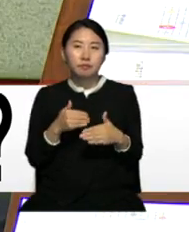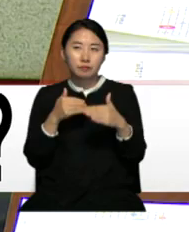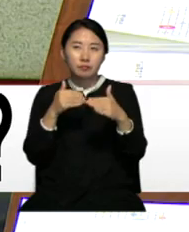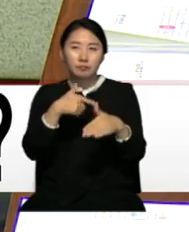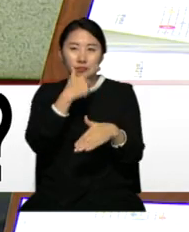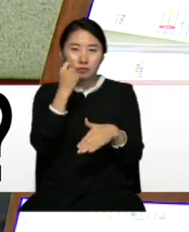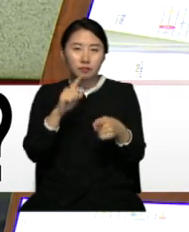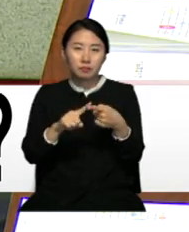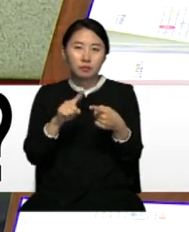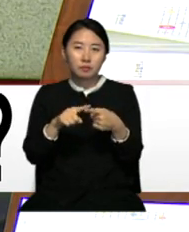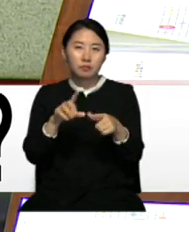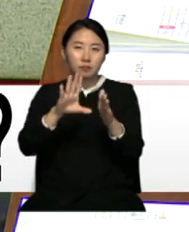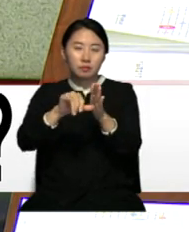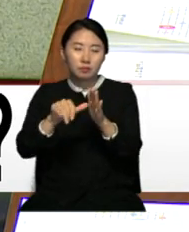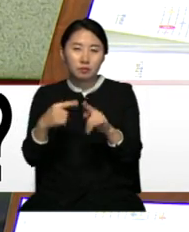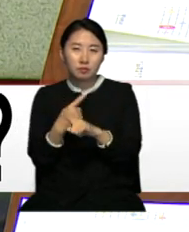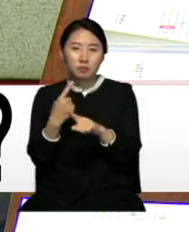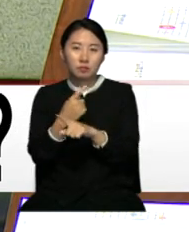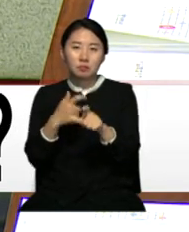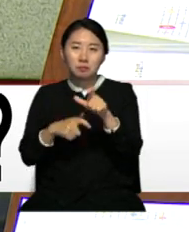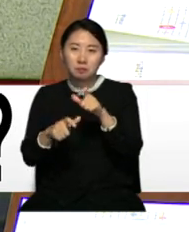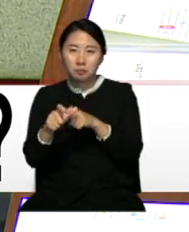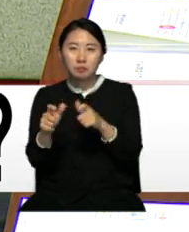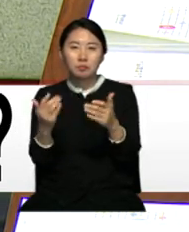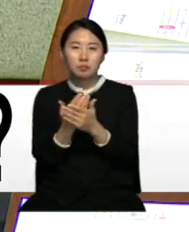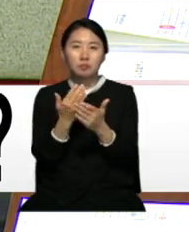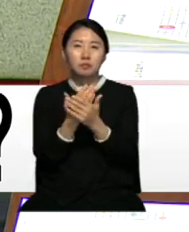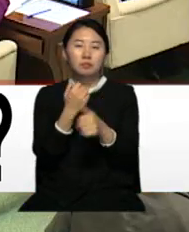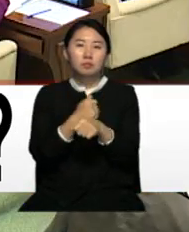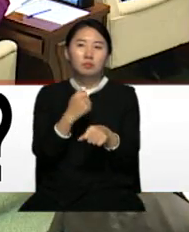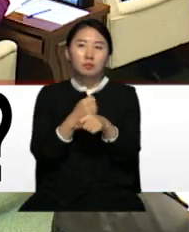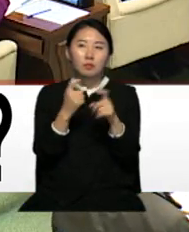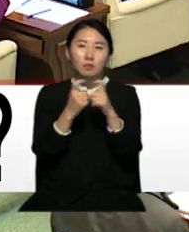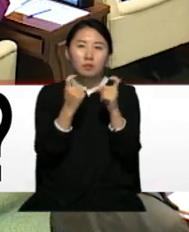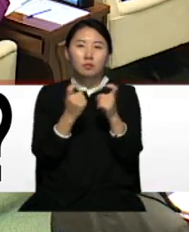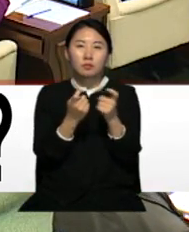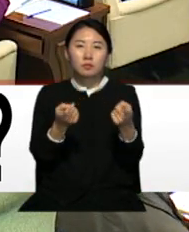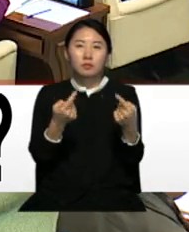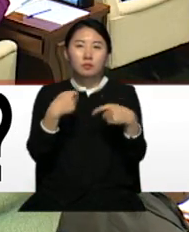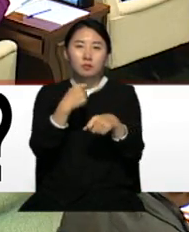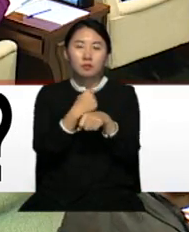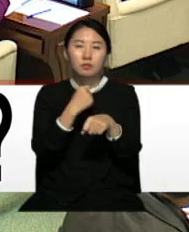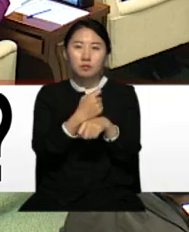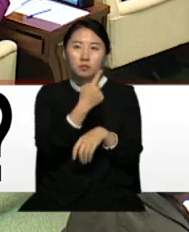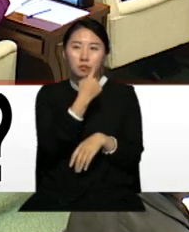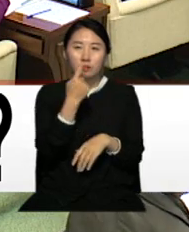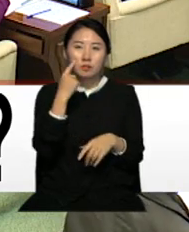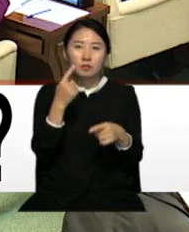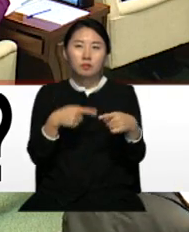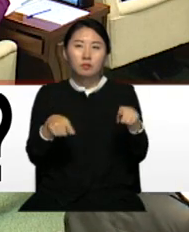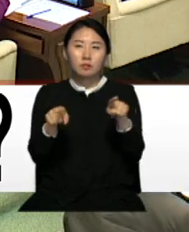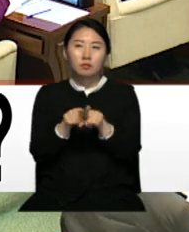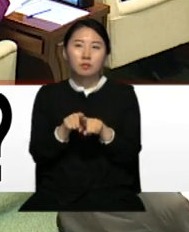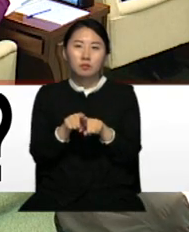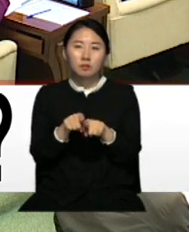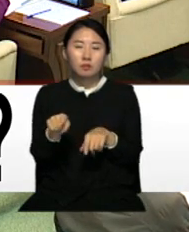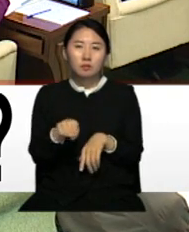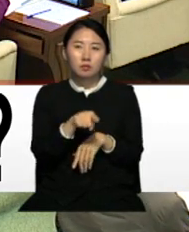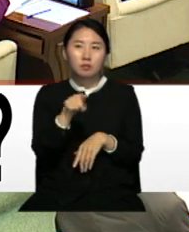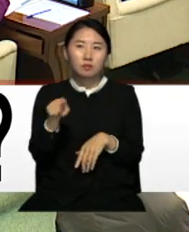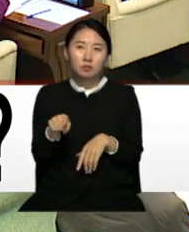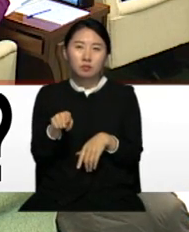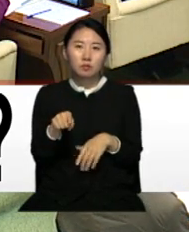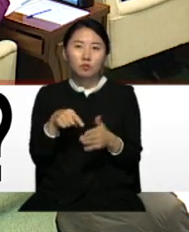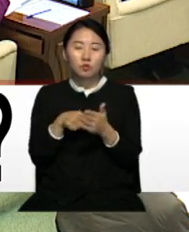나가면서 부족한 부분은 그때그때 수정 보완해가면서 민들의 참여를 보장하고 아울러서 그분들에게